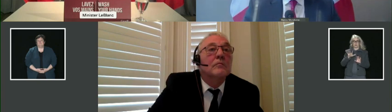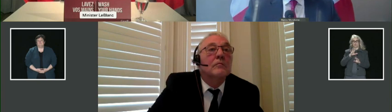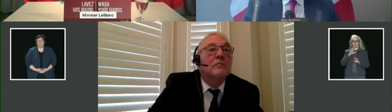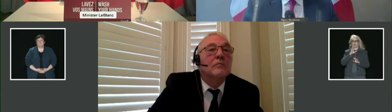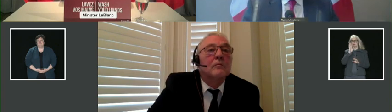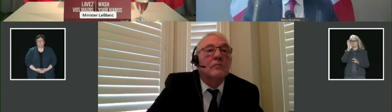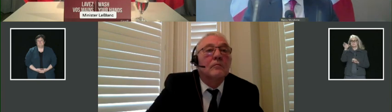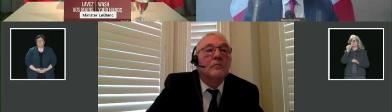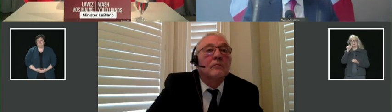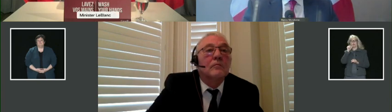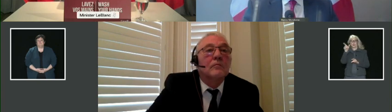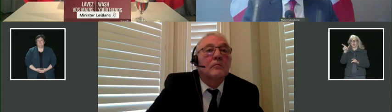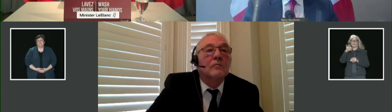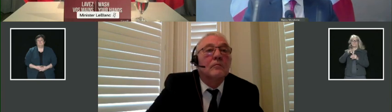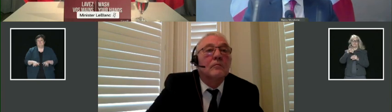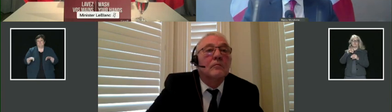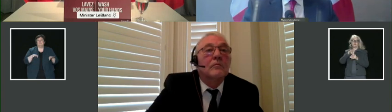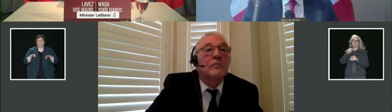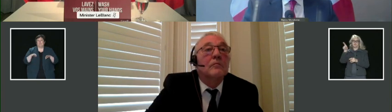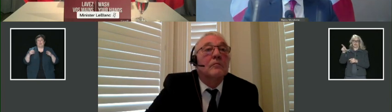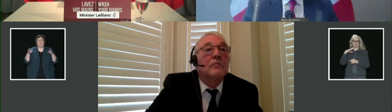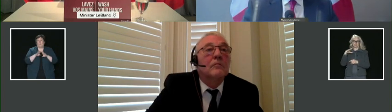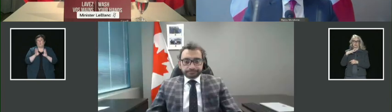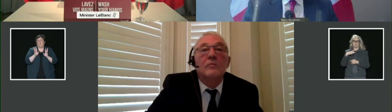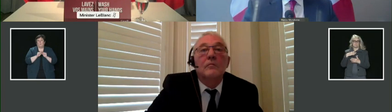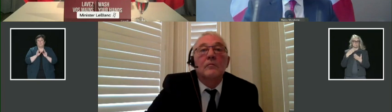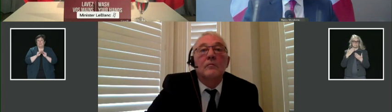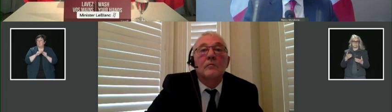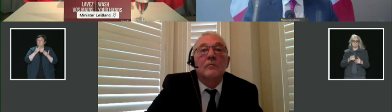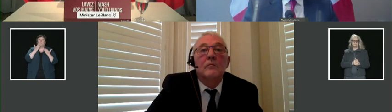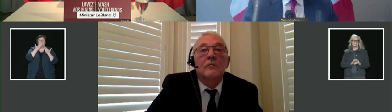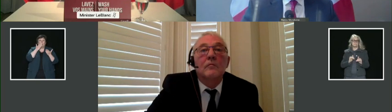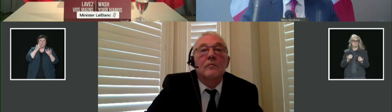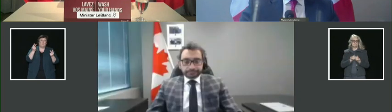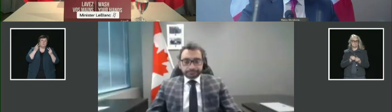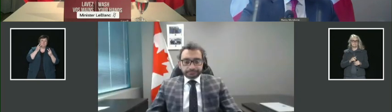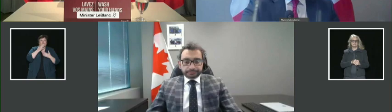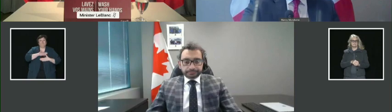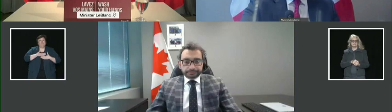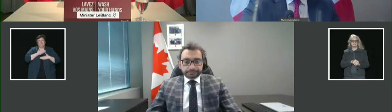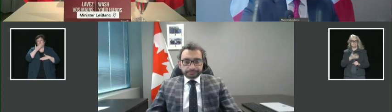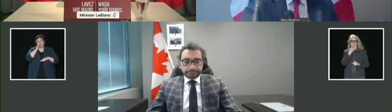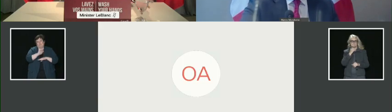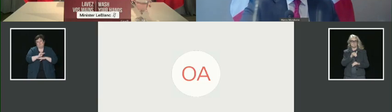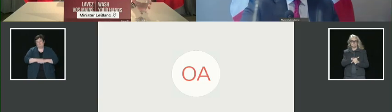dans la Chambre de commune. Thank you to everyone who joined us and have a lovely evening.